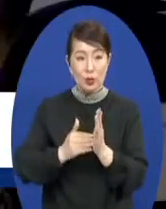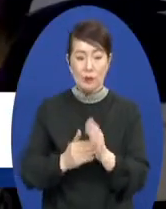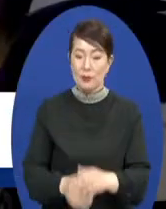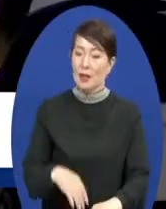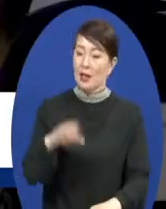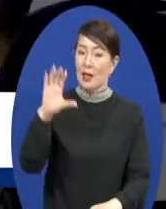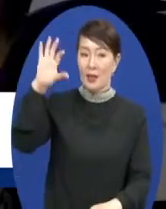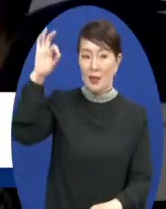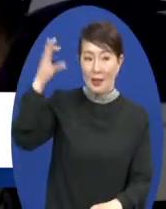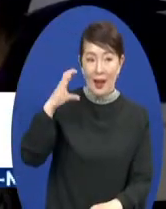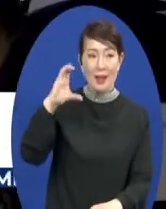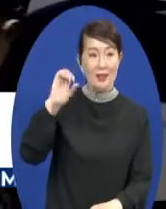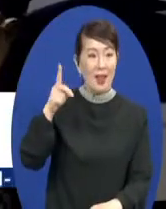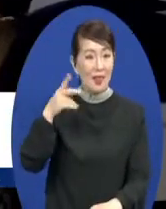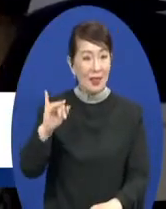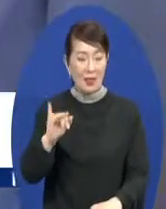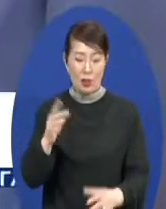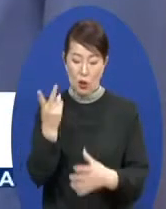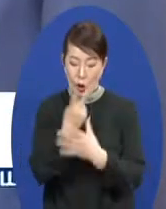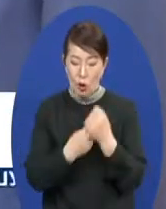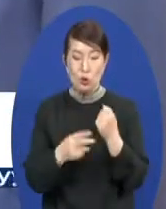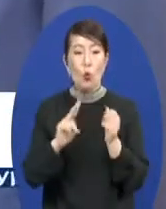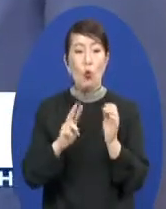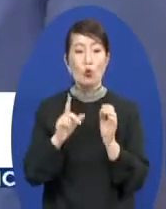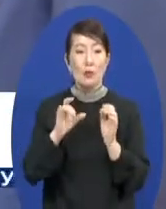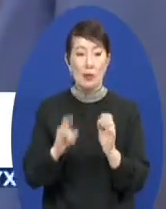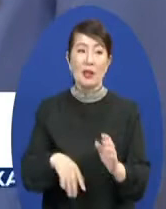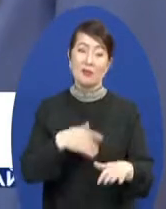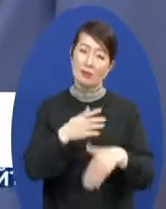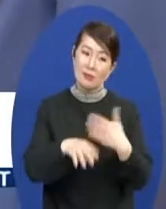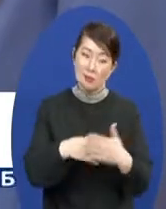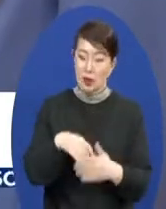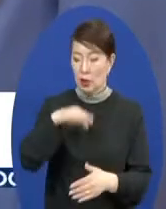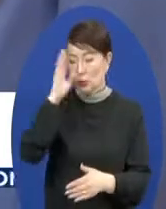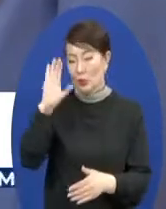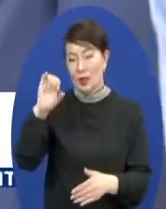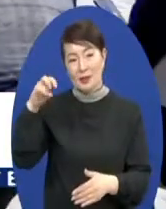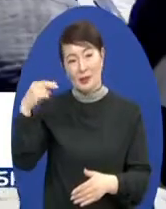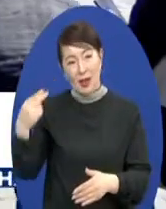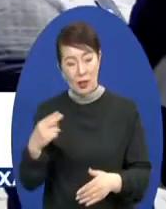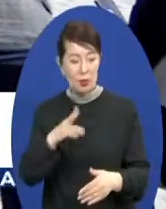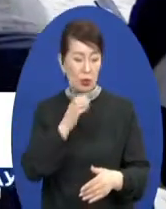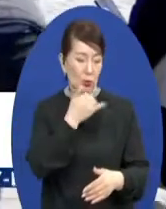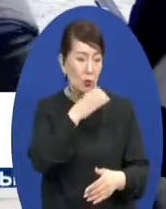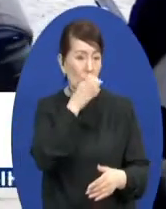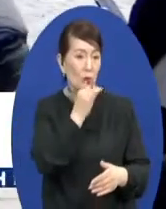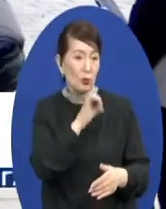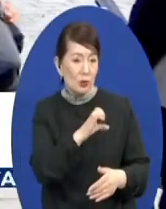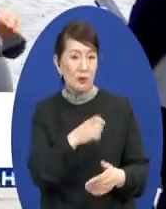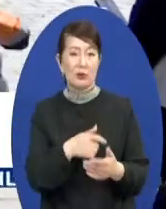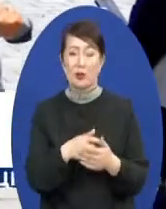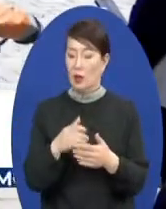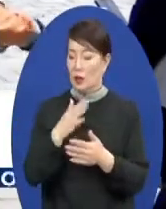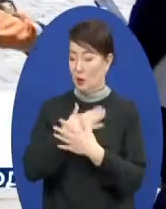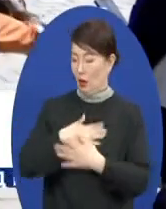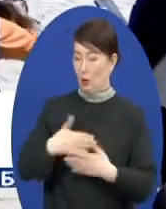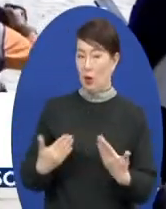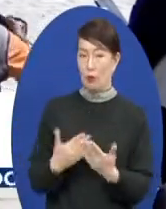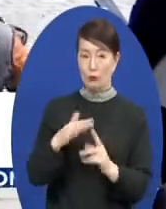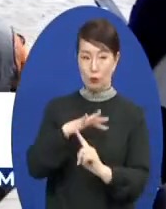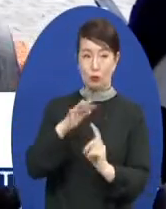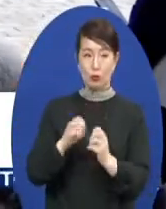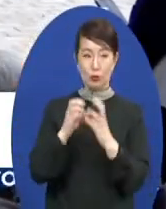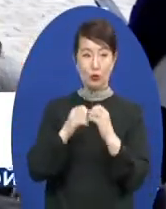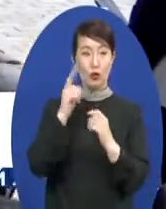Мөн нар салхины хосолмол их үүсвэрээр тэжээгддэг дулааны станц байгуулах, ундны усны их үүсвэрийг нэмэгдүүлж, ая тухтай амьдрах суур